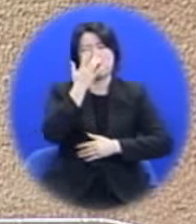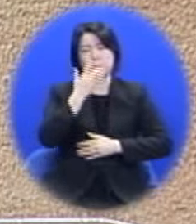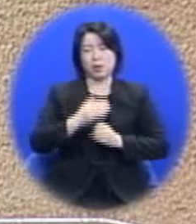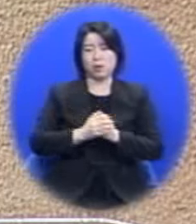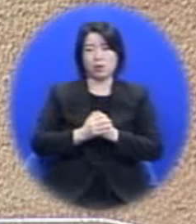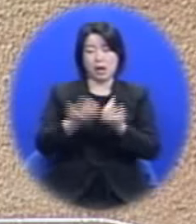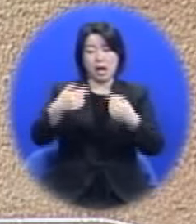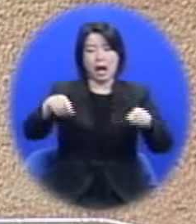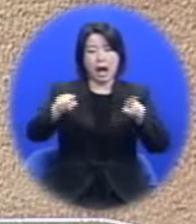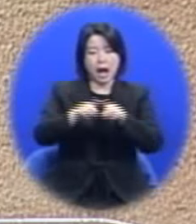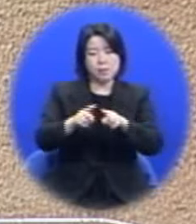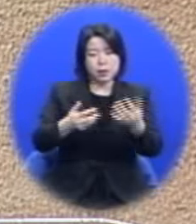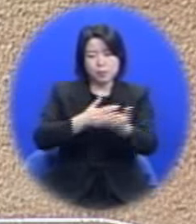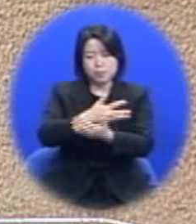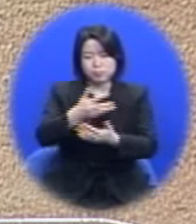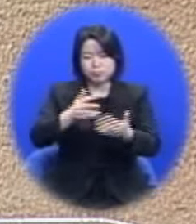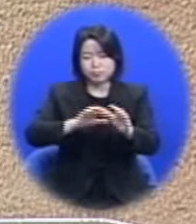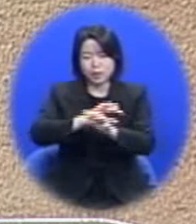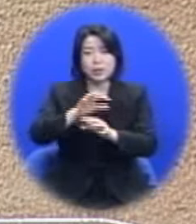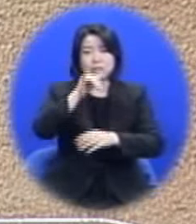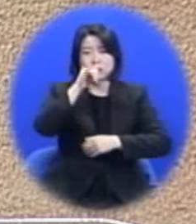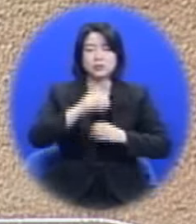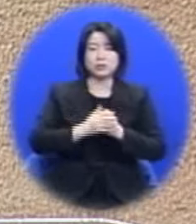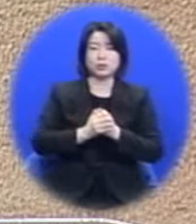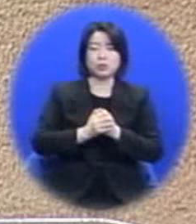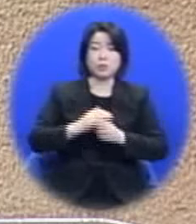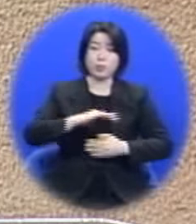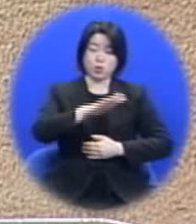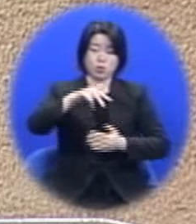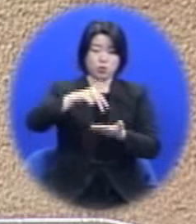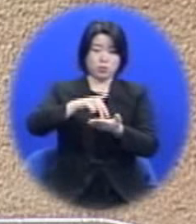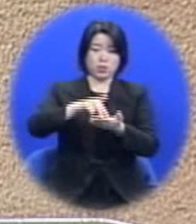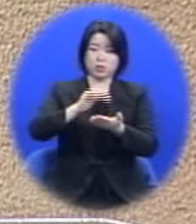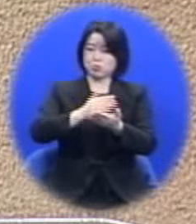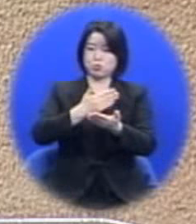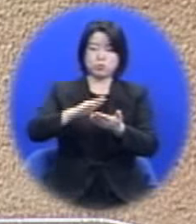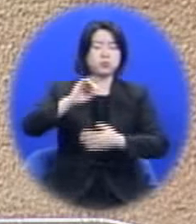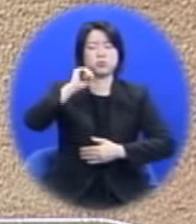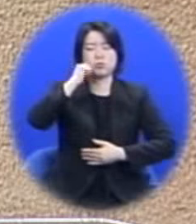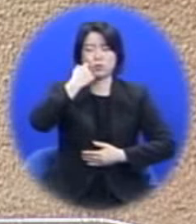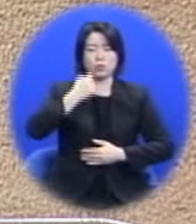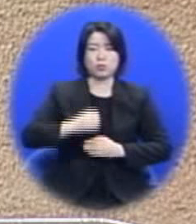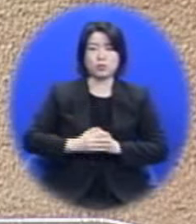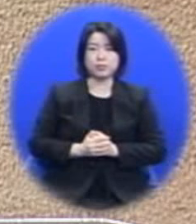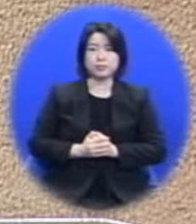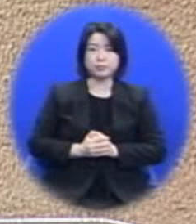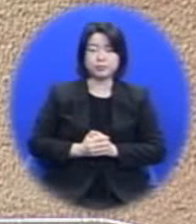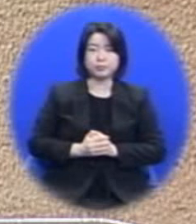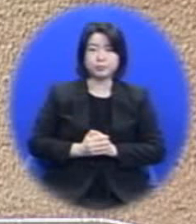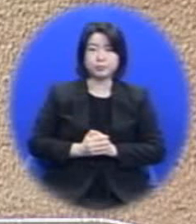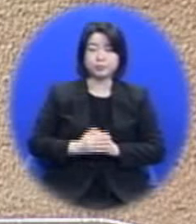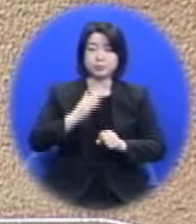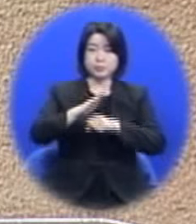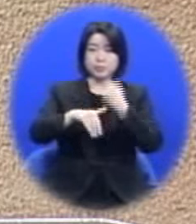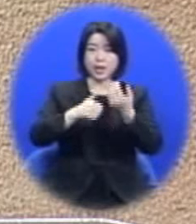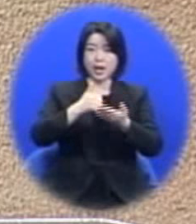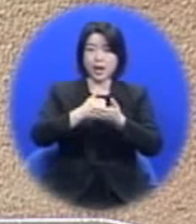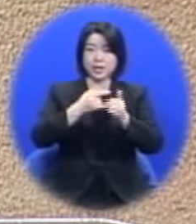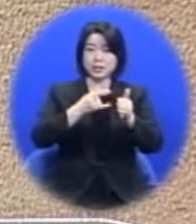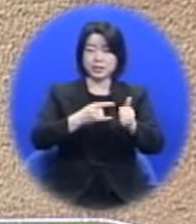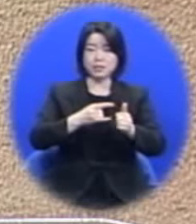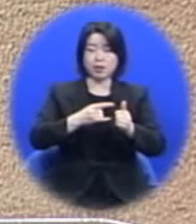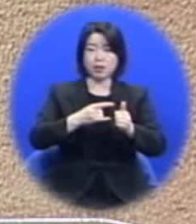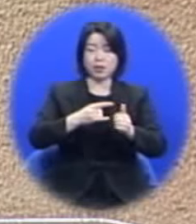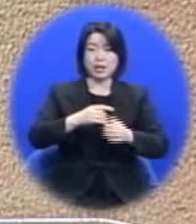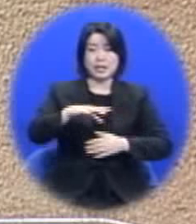함께 섞여 있어요. 우리로서는 그것을 구분해 낼 방법이 없어요. 하나님께서